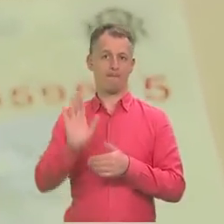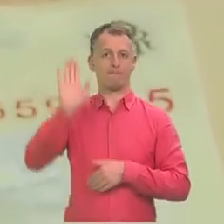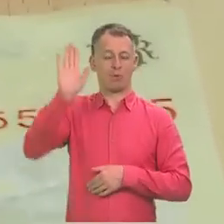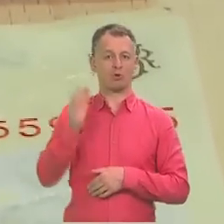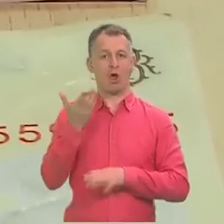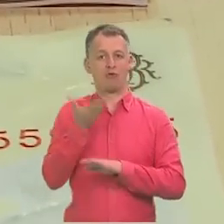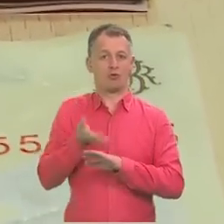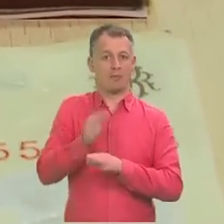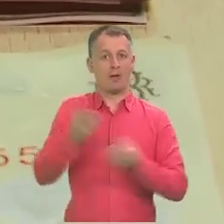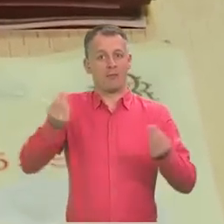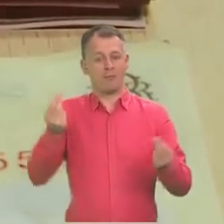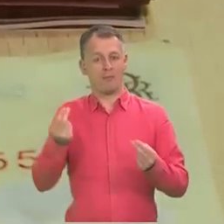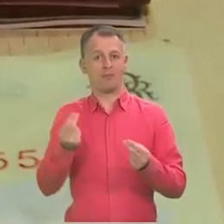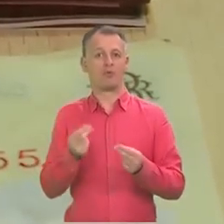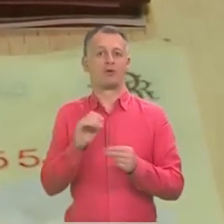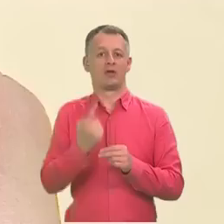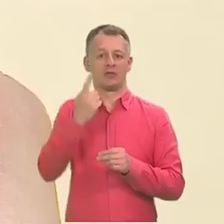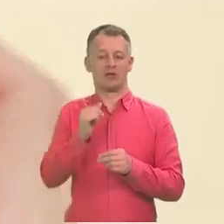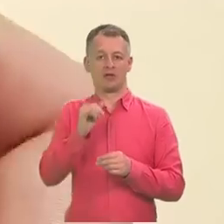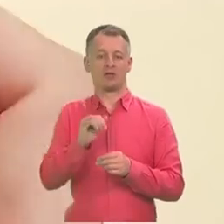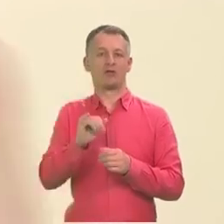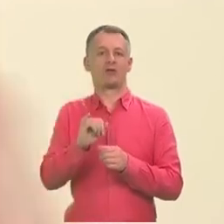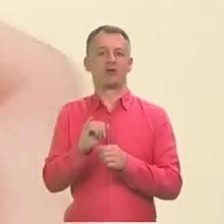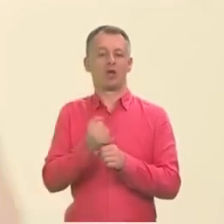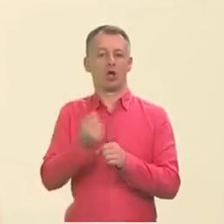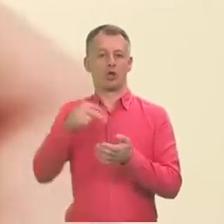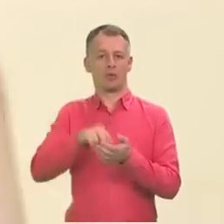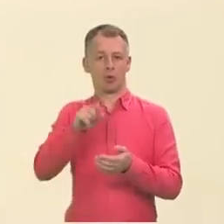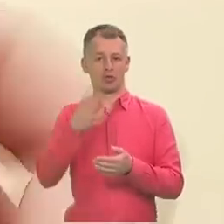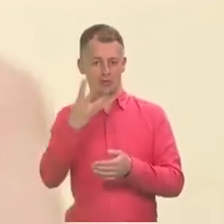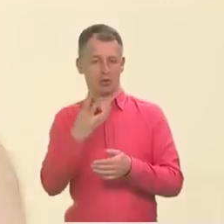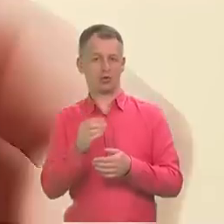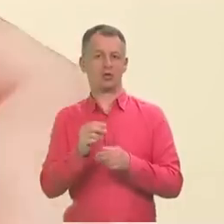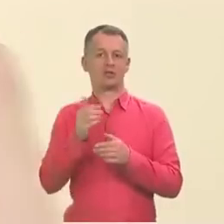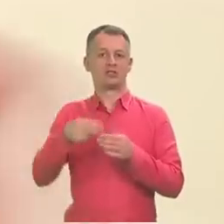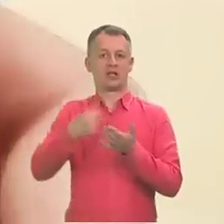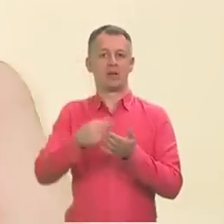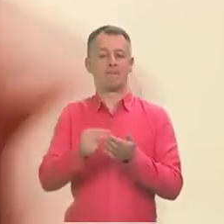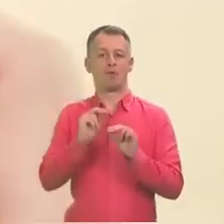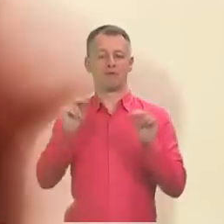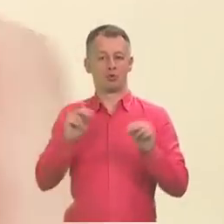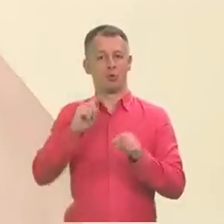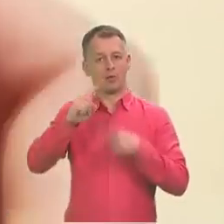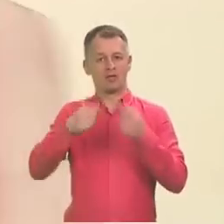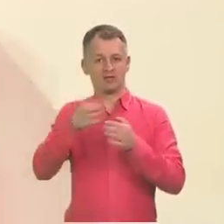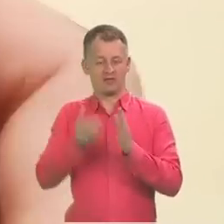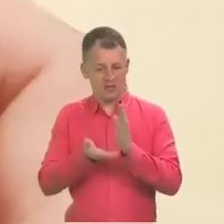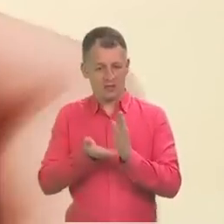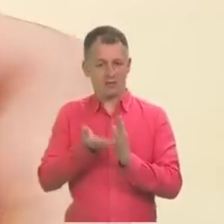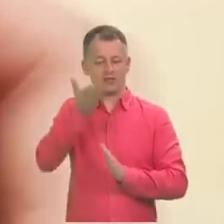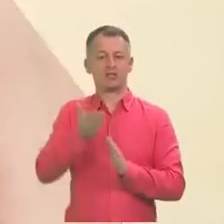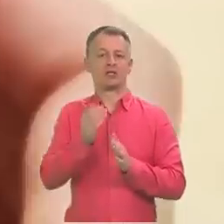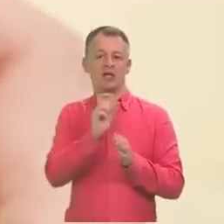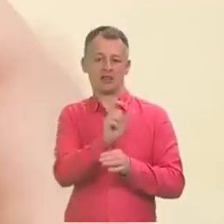încă și mai generoase. De la 1 ianuarie 2024, salariile profesorilor ar urma să fie majorate etapizat, conform unei